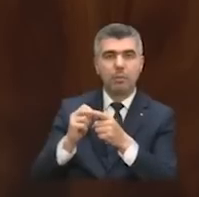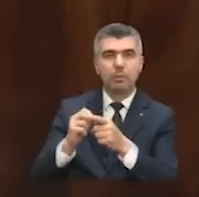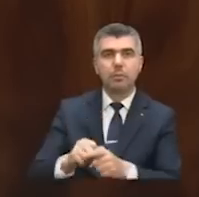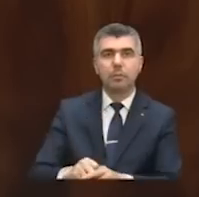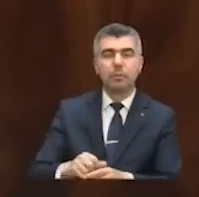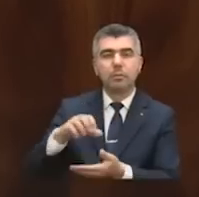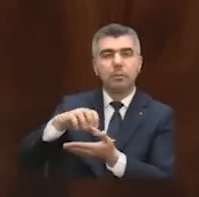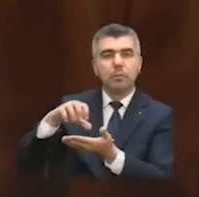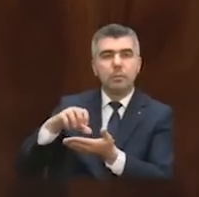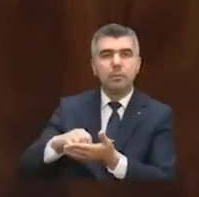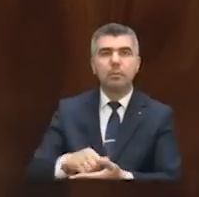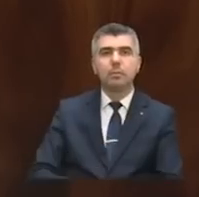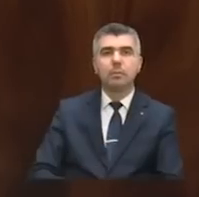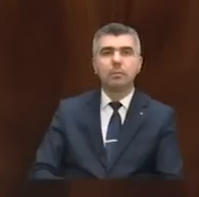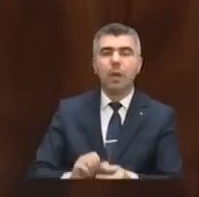المختصات